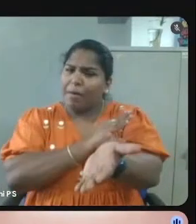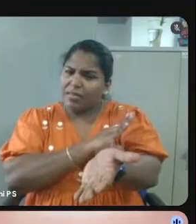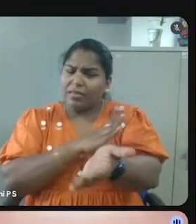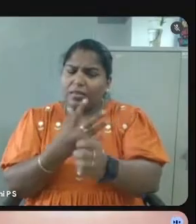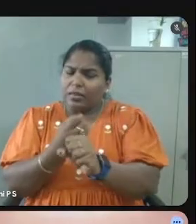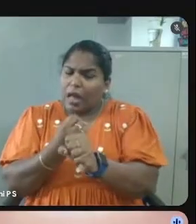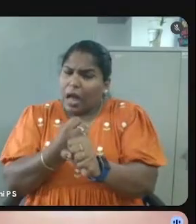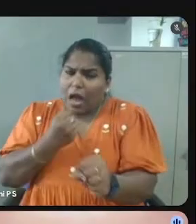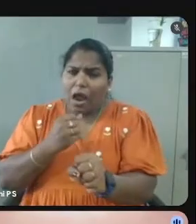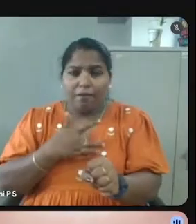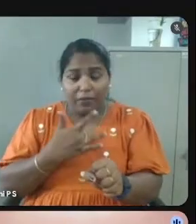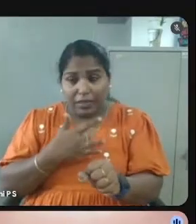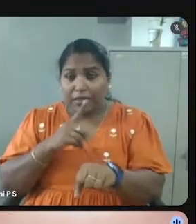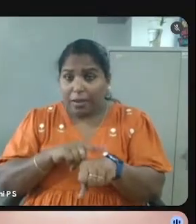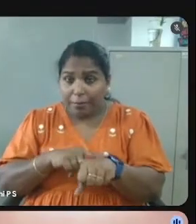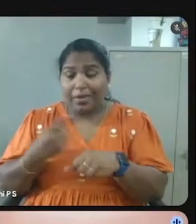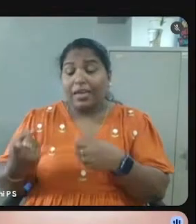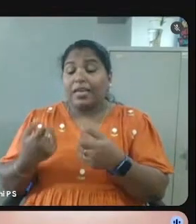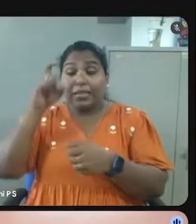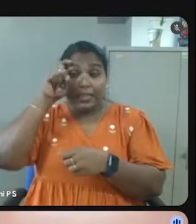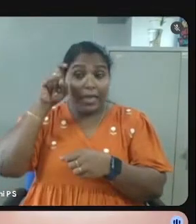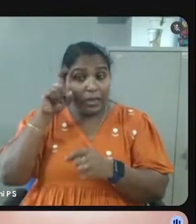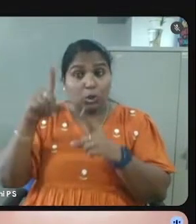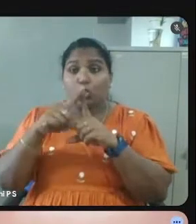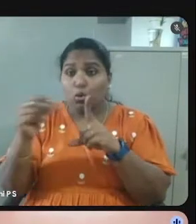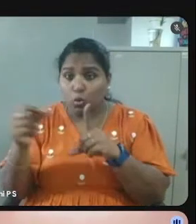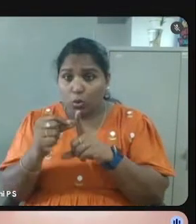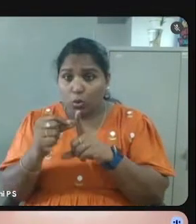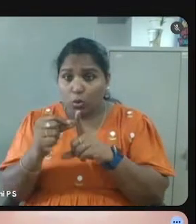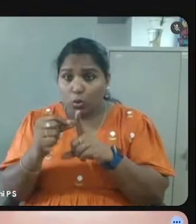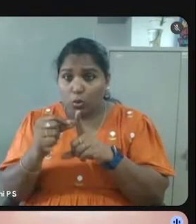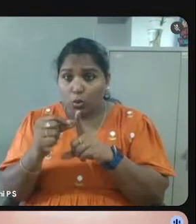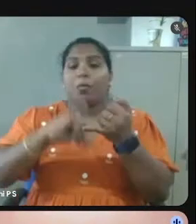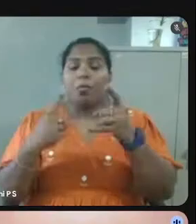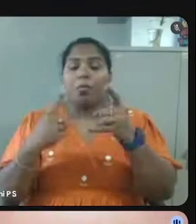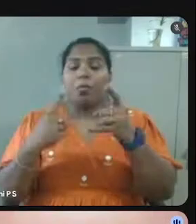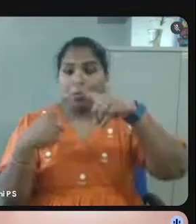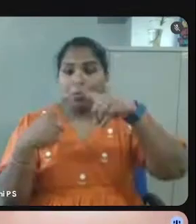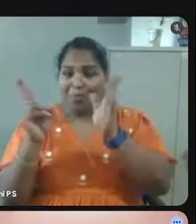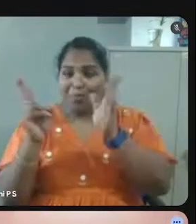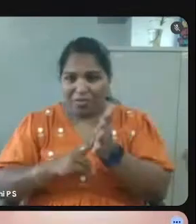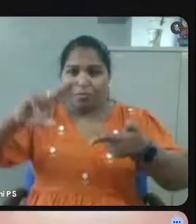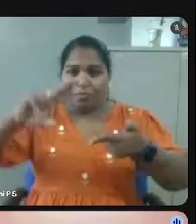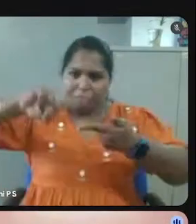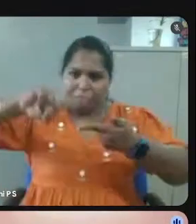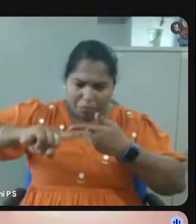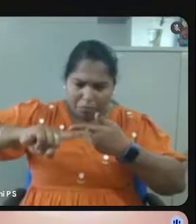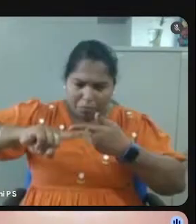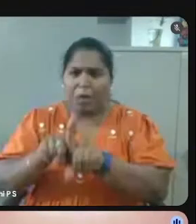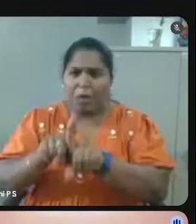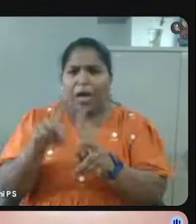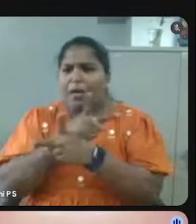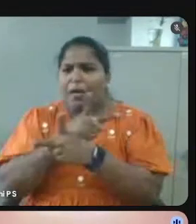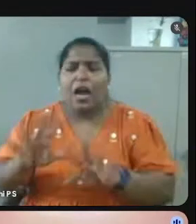ഉണ്ടാകുന്ന സമയത്ത് ഏത് പൊസിഷൻസ് ആണ് നിങ്ങൾ ചെയ്യേണ്ടത് ഒരു പൊസിഷൻസ് കൊണ്ട് പറഞ്ഞു കൊടുക്കും. പിന്നെ